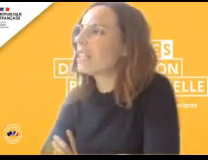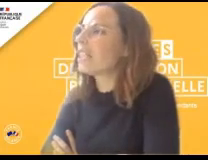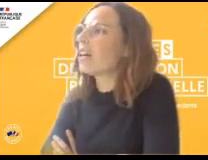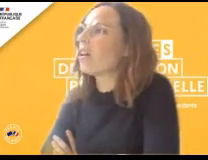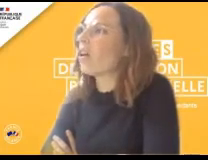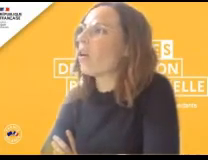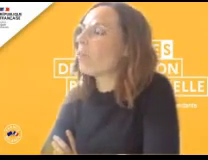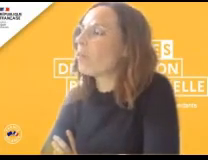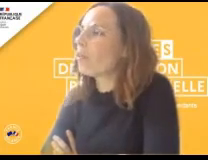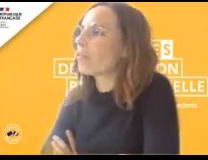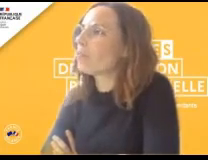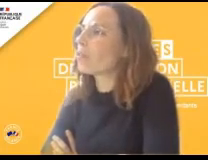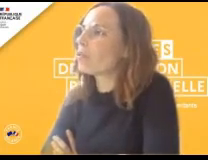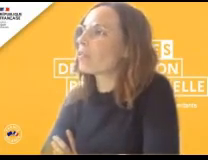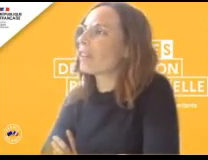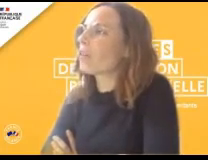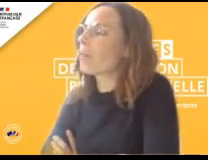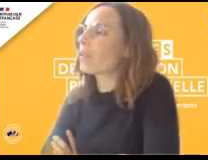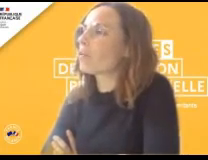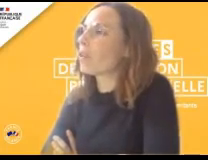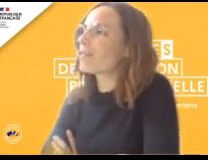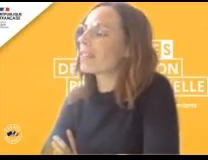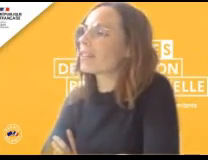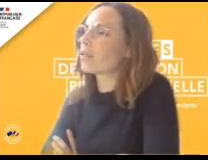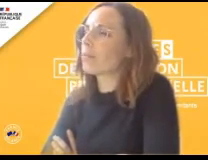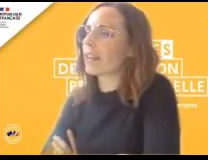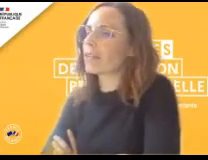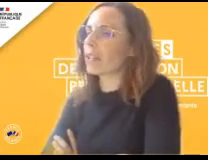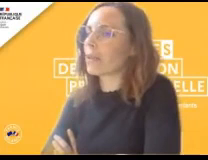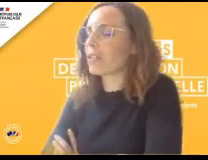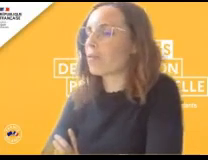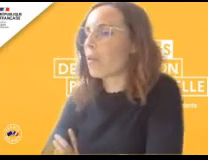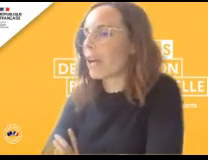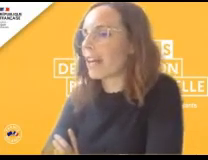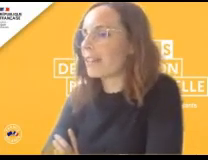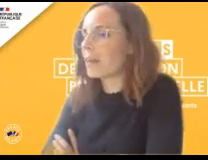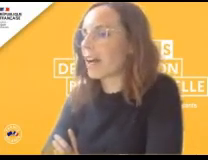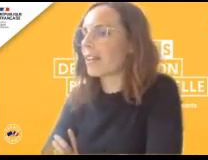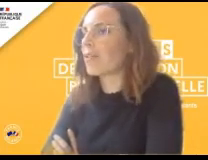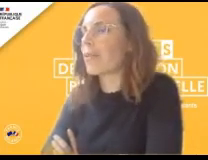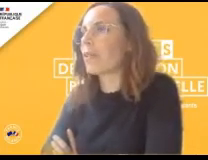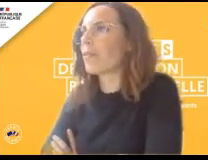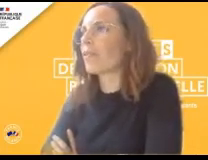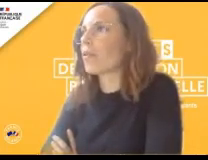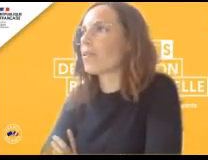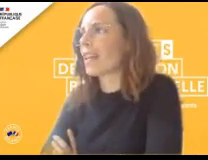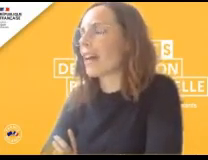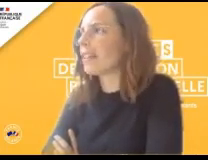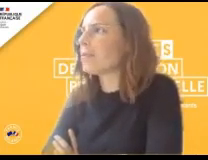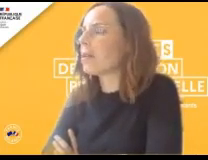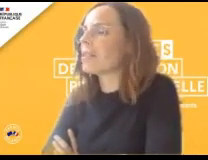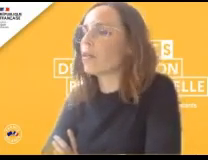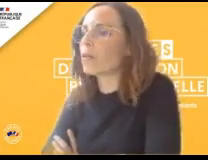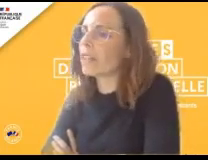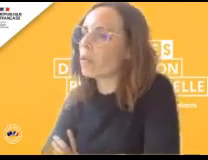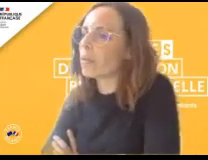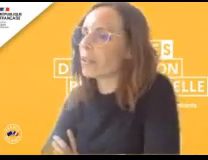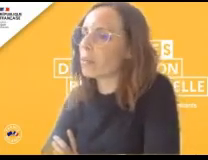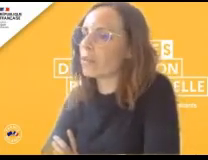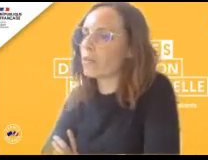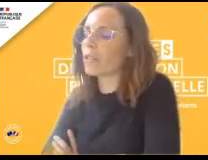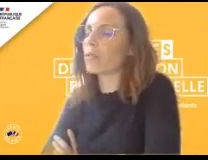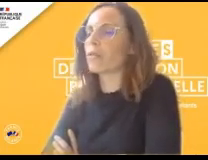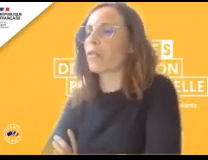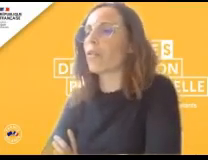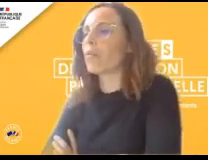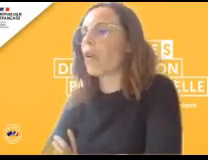directement. On peut en fait poursuivre un accompagnement, c'est-à-dire qu'une personne, à partir du moment où elle a démarré un accompagnement en tant que salarié, même si en cours